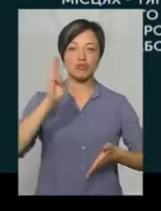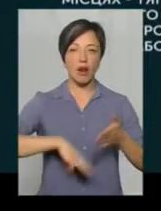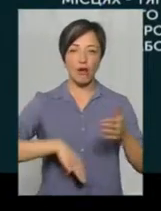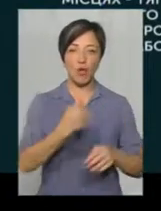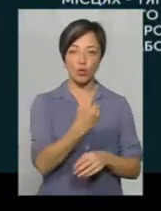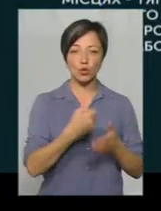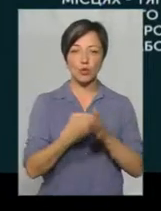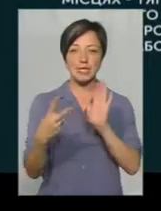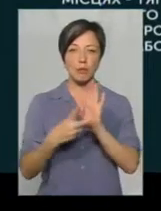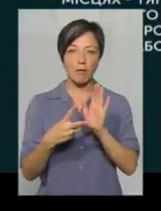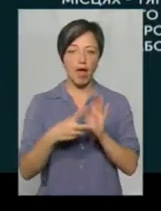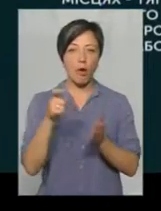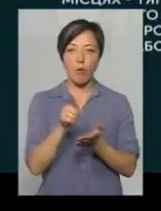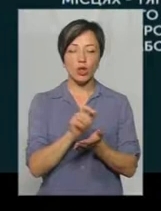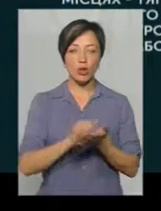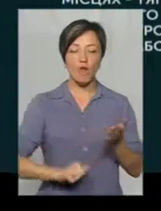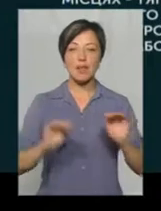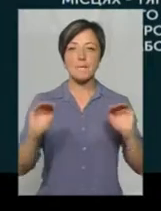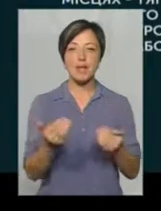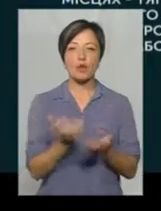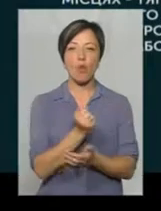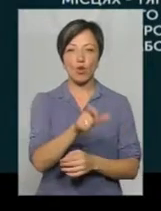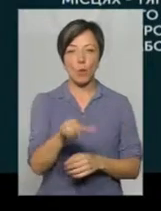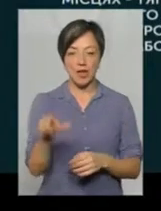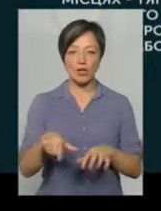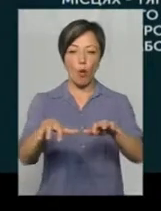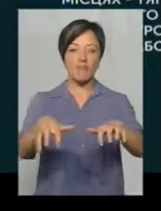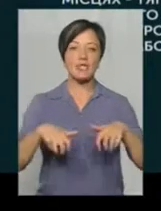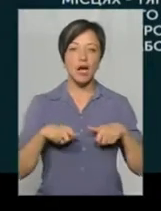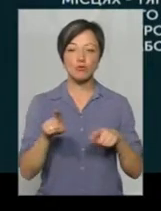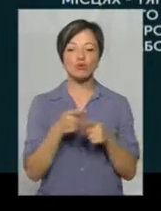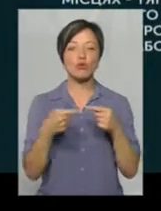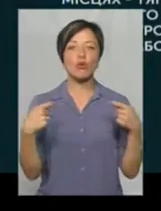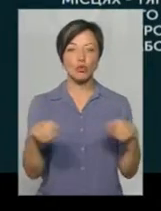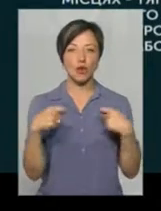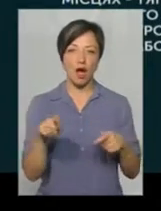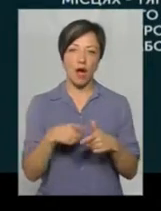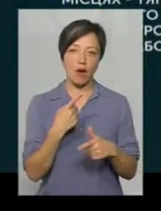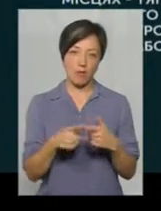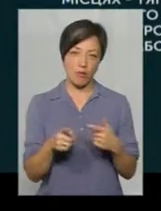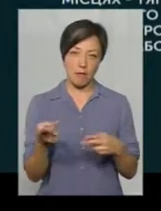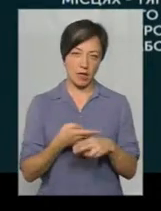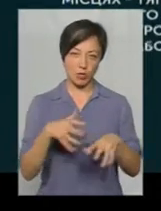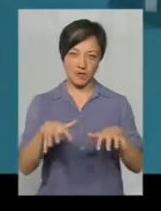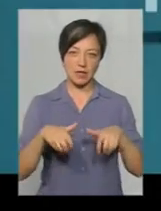1 до 7 неоподаткованих мінімумів доходів громадян з конфіскацією предметів торгівлі або без такої.